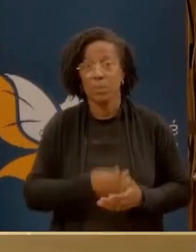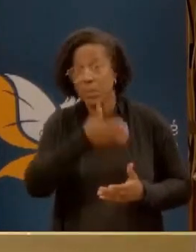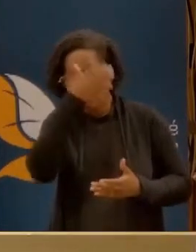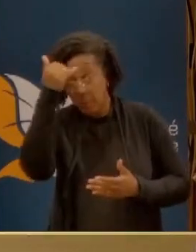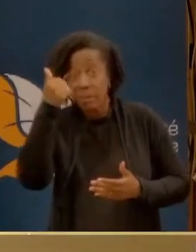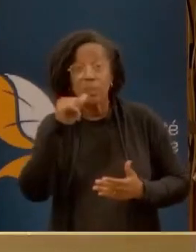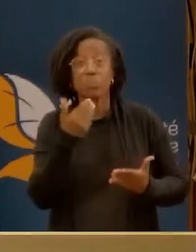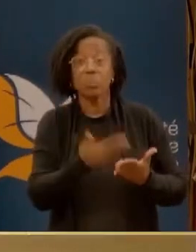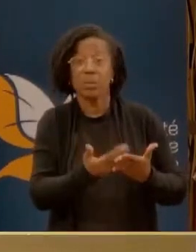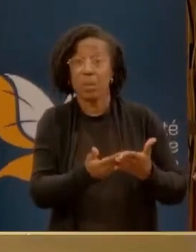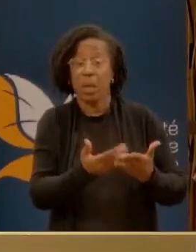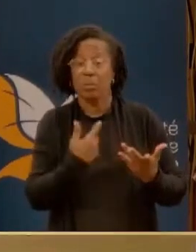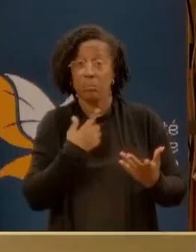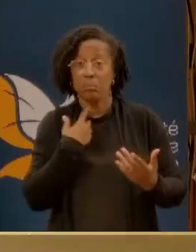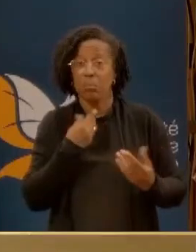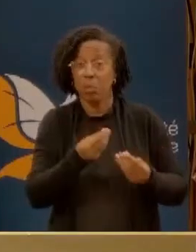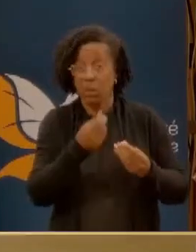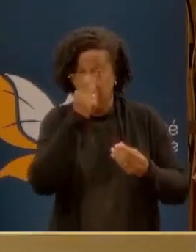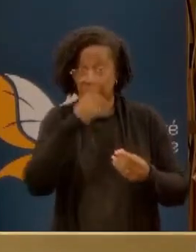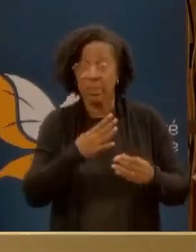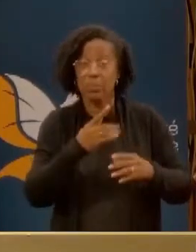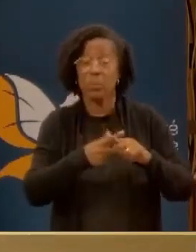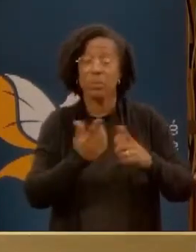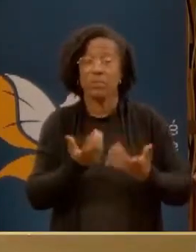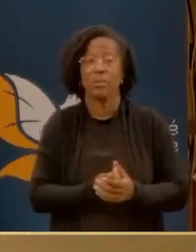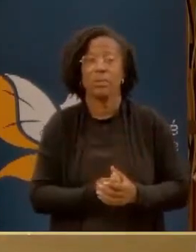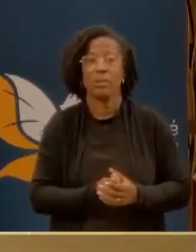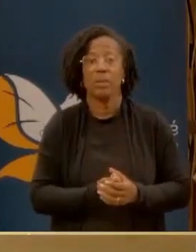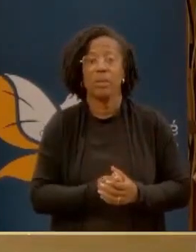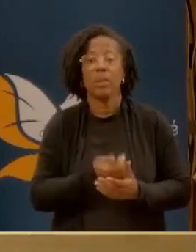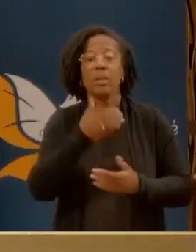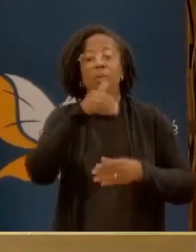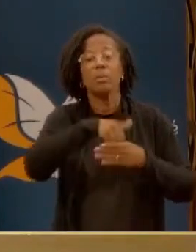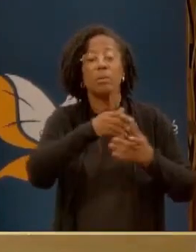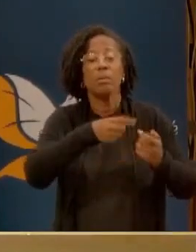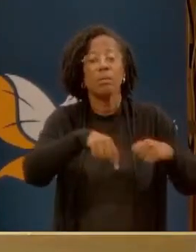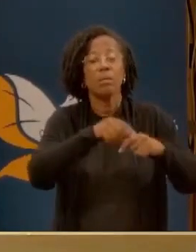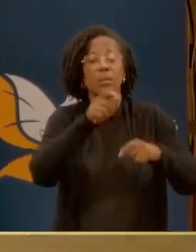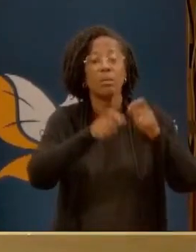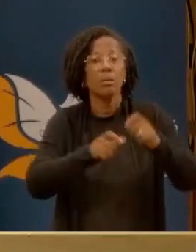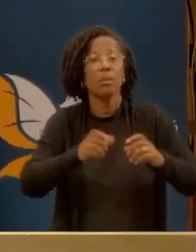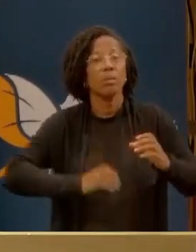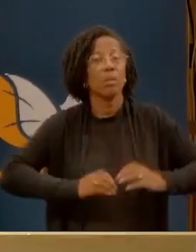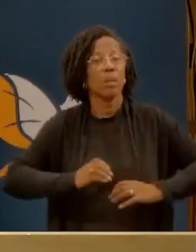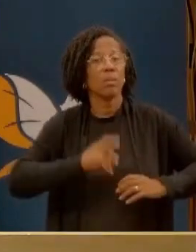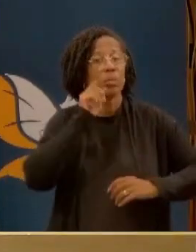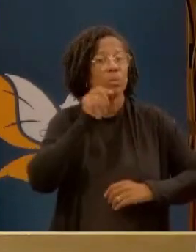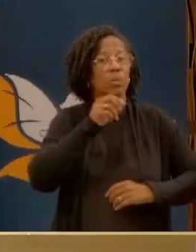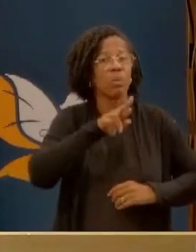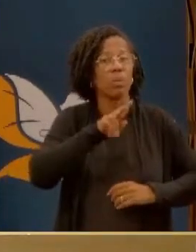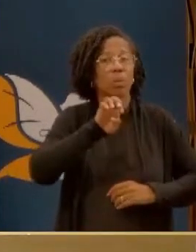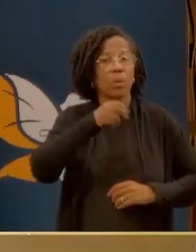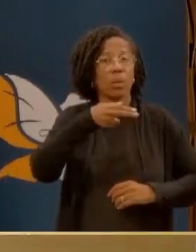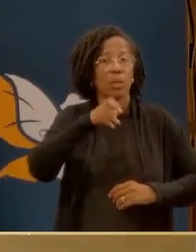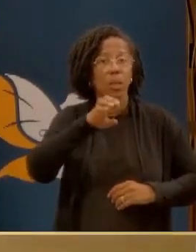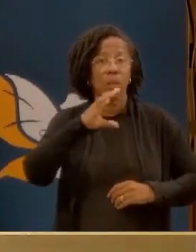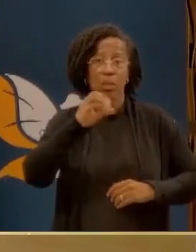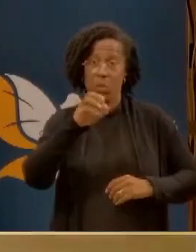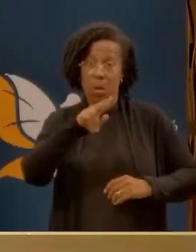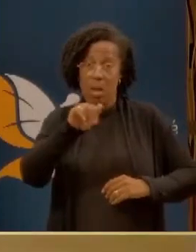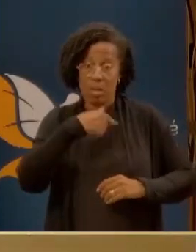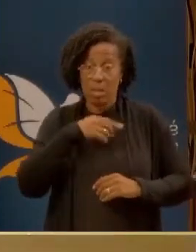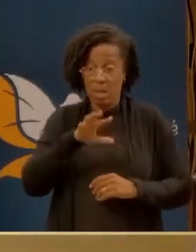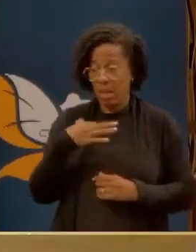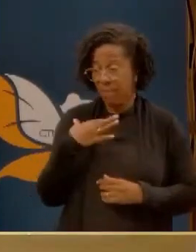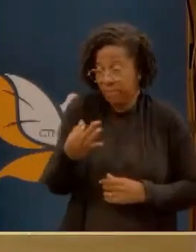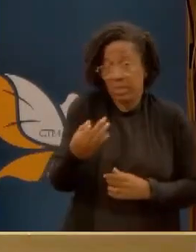Au sein de la fameuse commission ad hoc au code de mer, présidée par le collègue Arnaud René Corail, quand il m'invite, je viens. J'ai